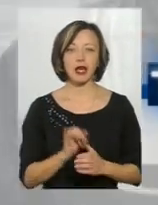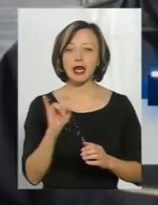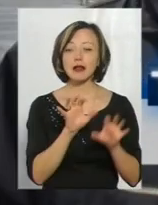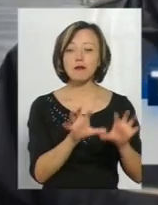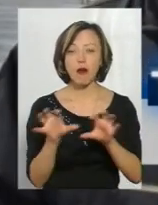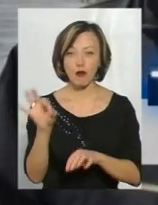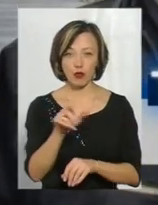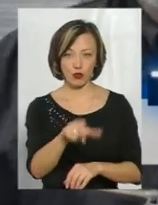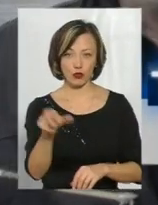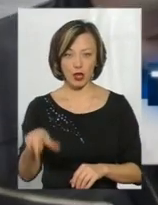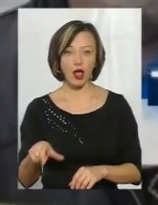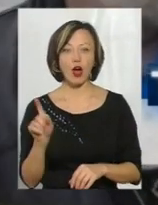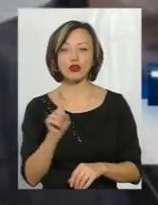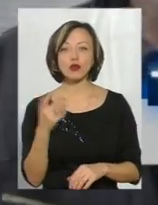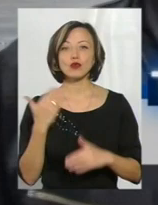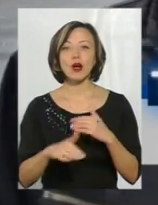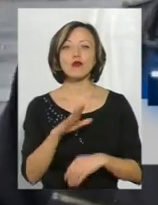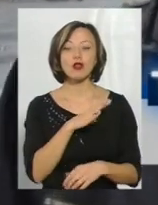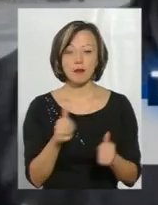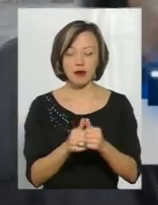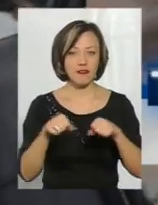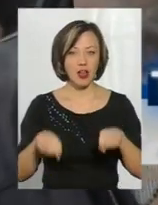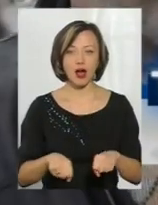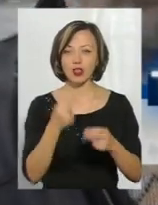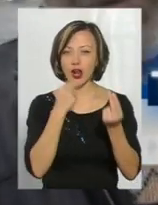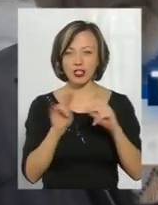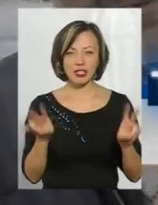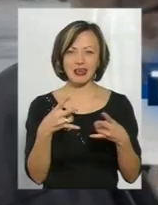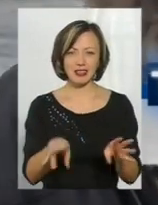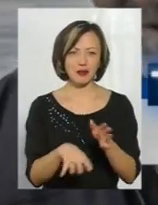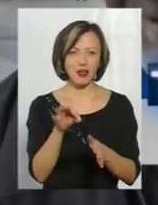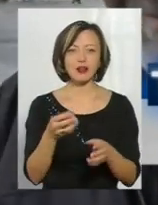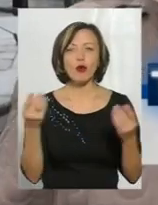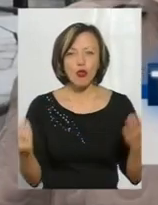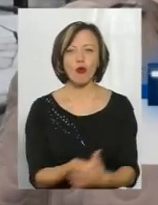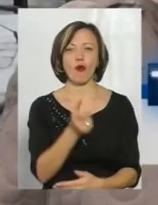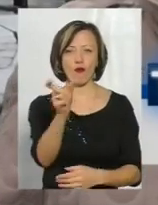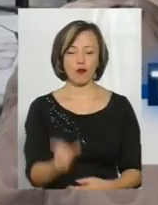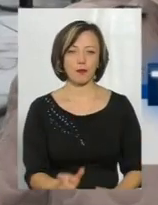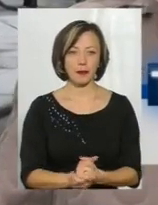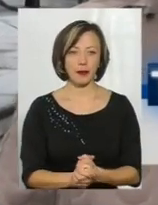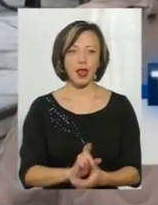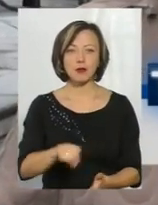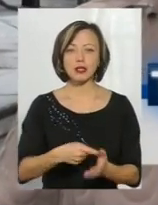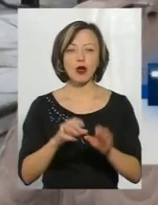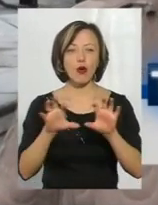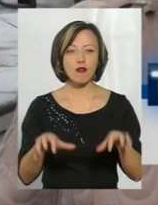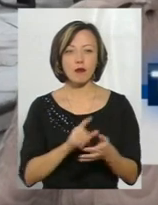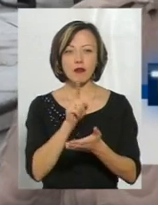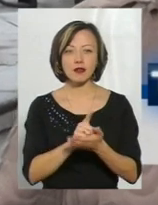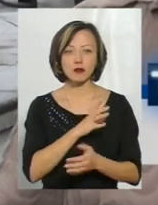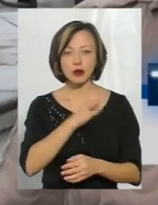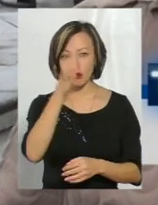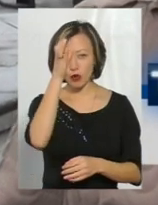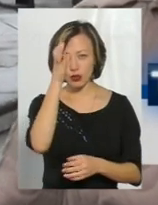людей. А тих, що вони вже були при владі, то лучше їх не треба. Якогось свіжого треба. Ну, міський голова, по-перше, повинен бути